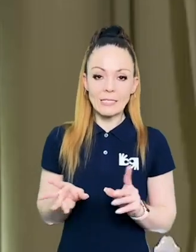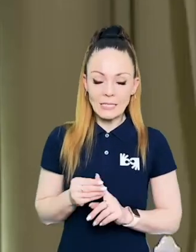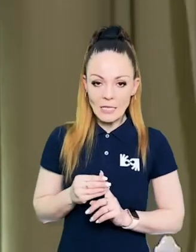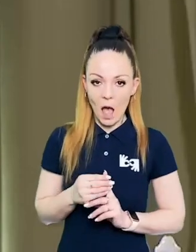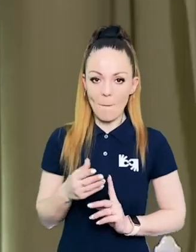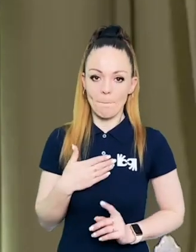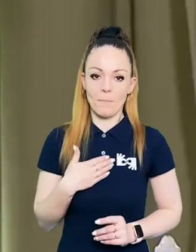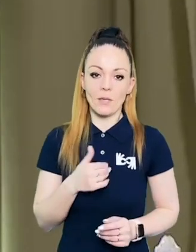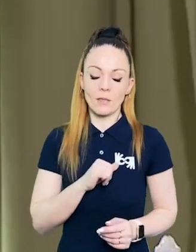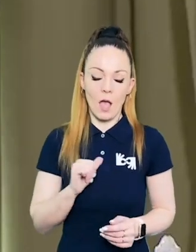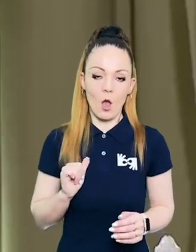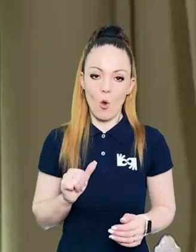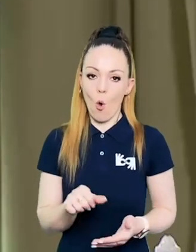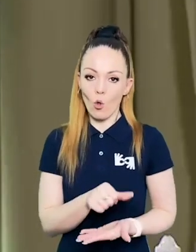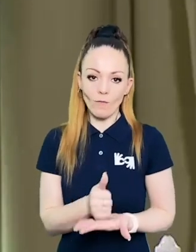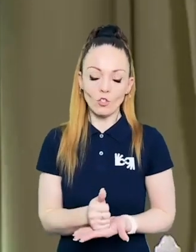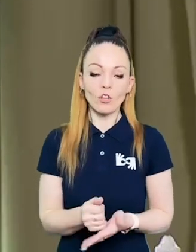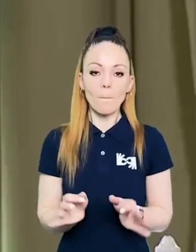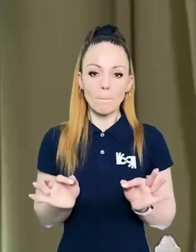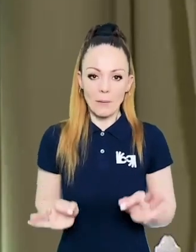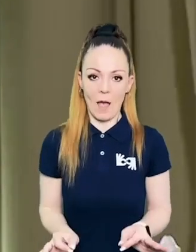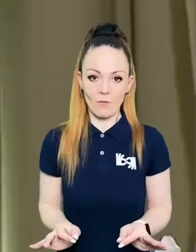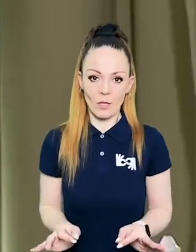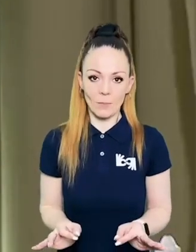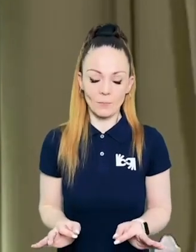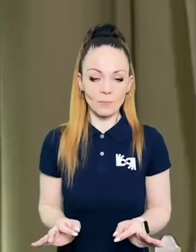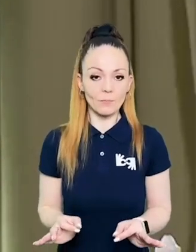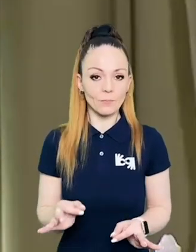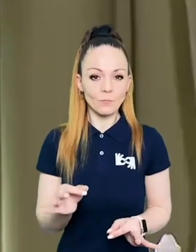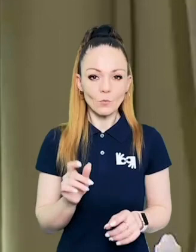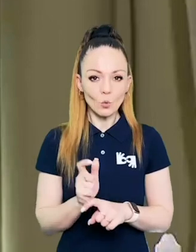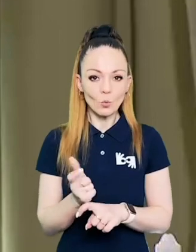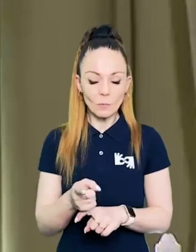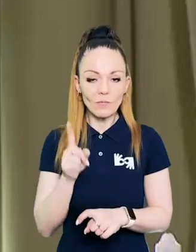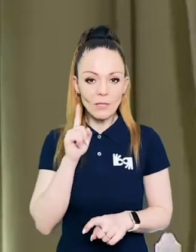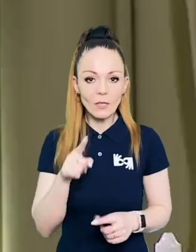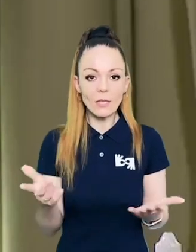З нами найголовніше. Правда. Дуже ж,